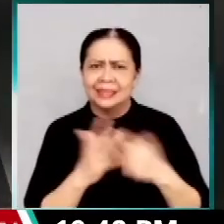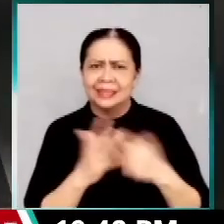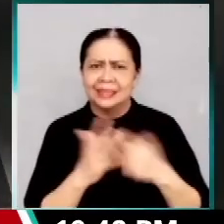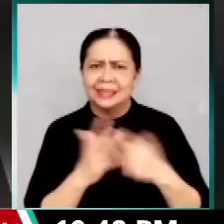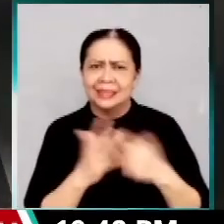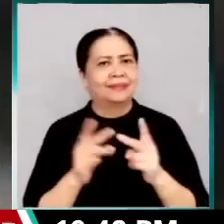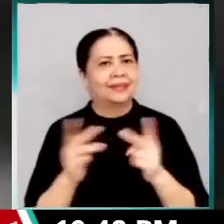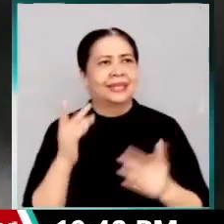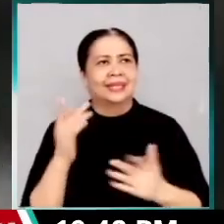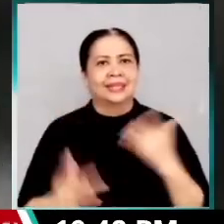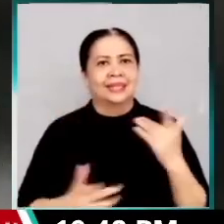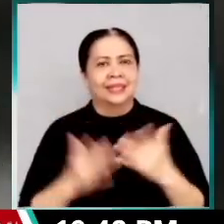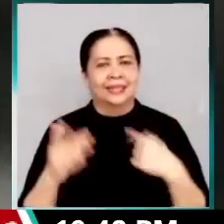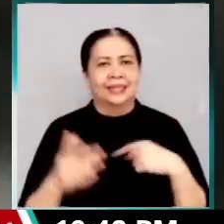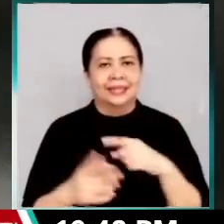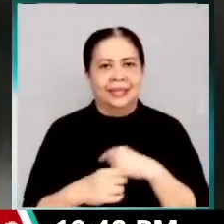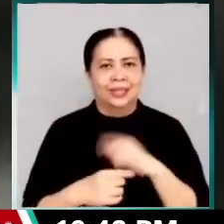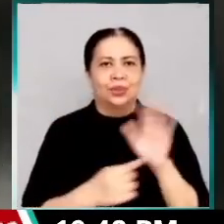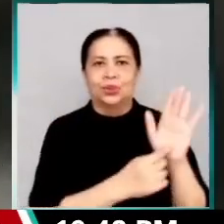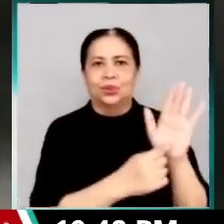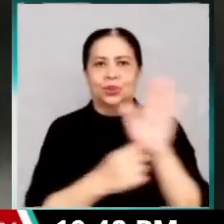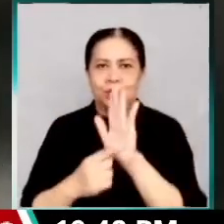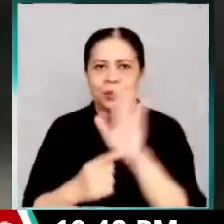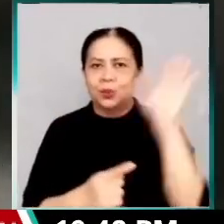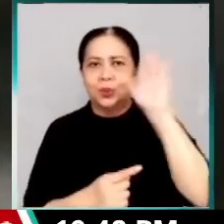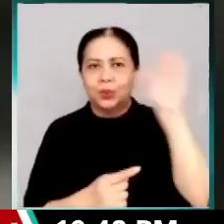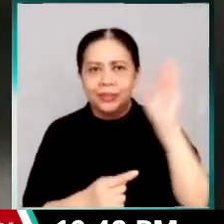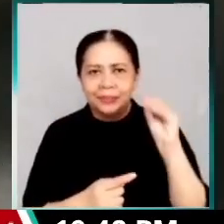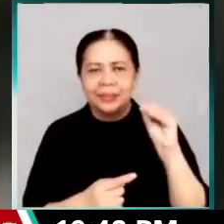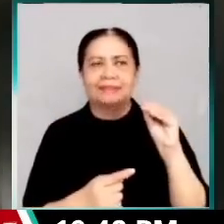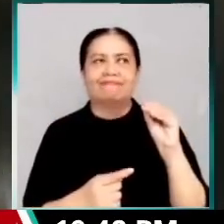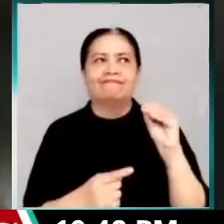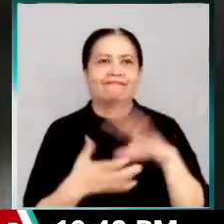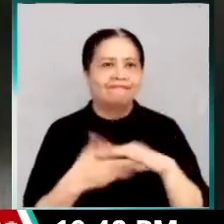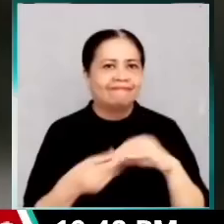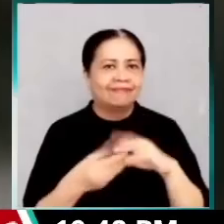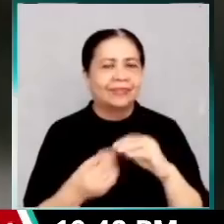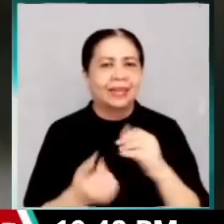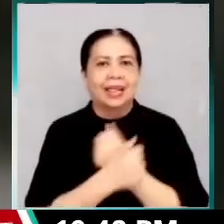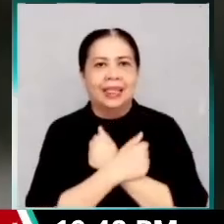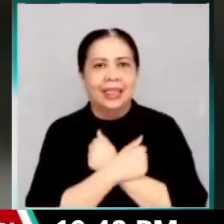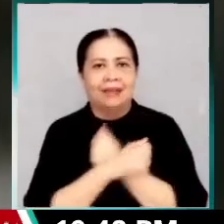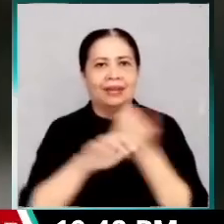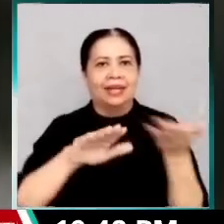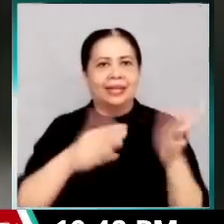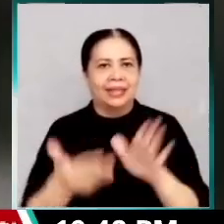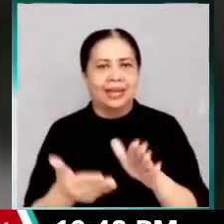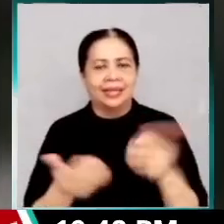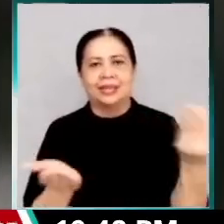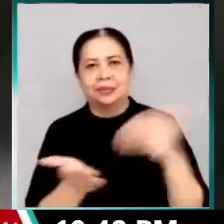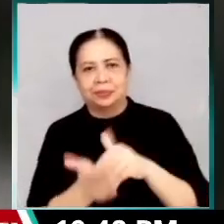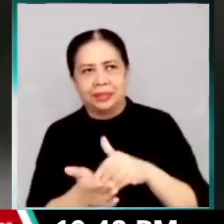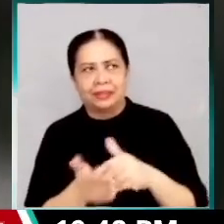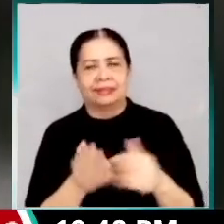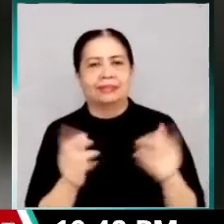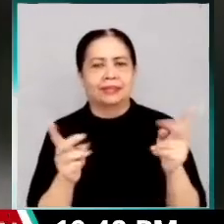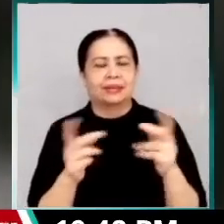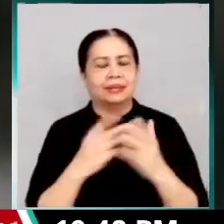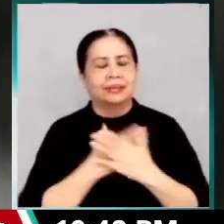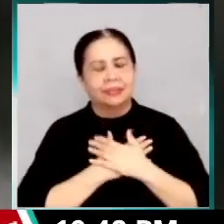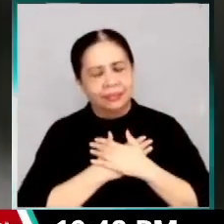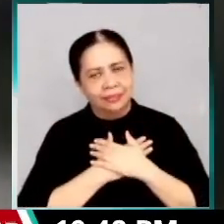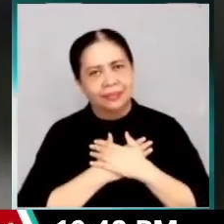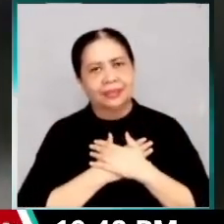and naipakita itong kakaibang storya ng Love, Die, Repeat. And I feel very honored and privileged